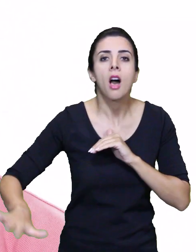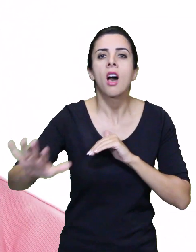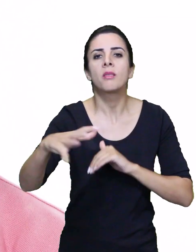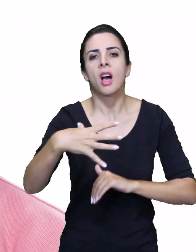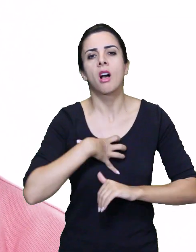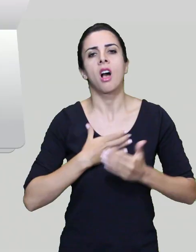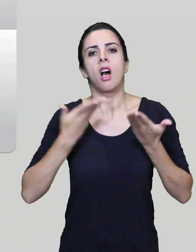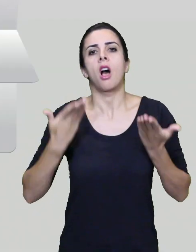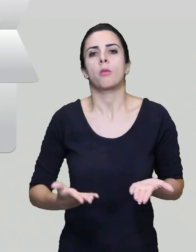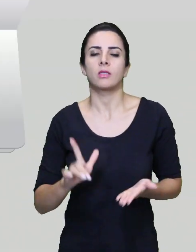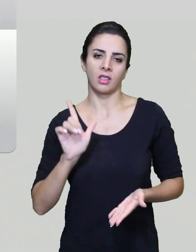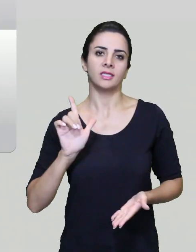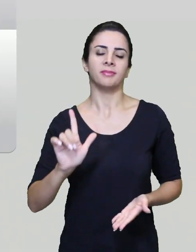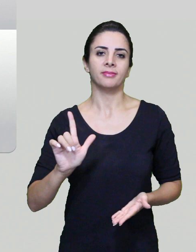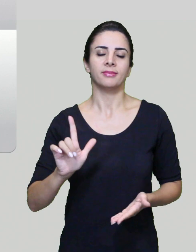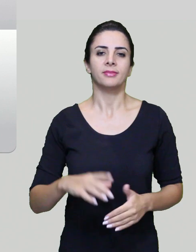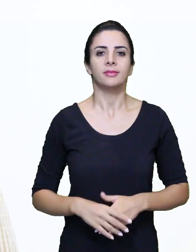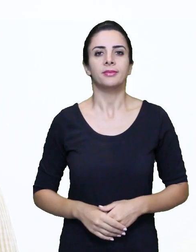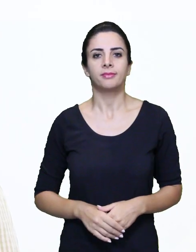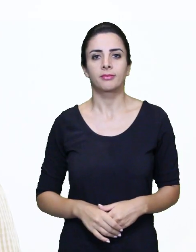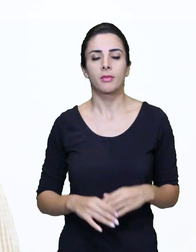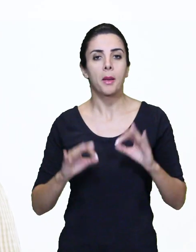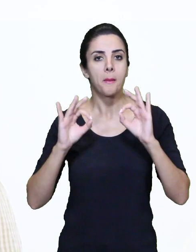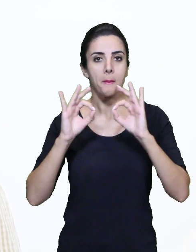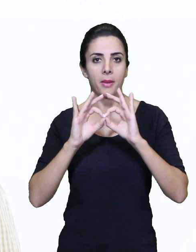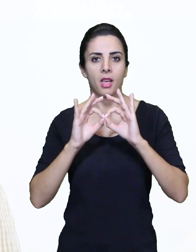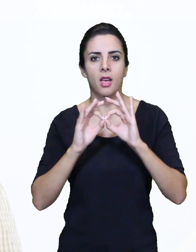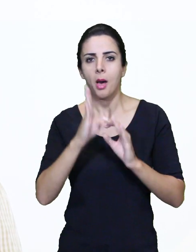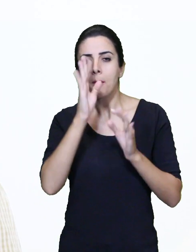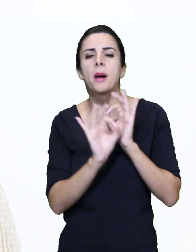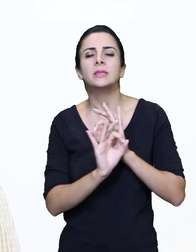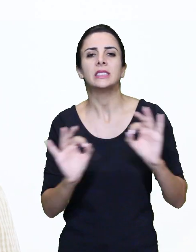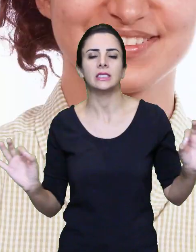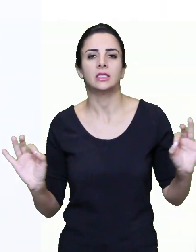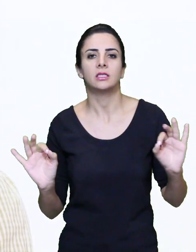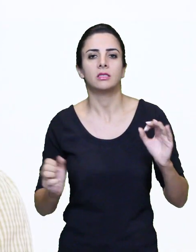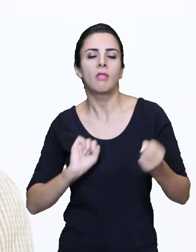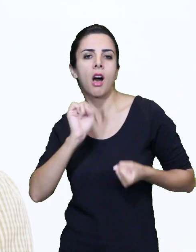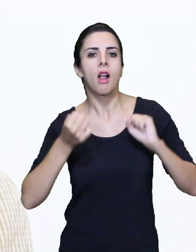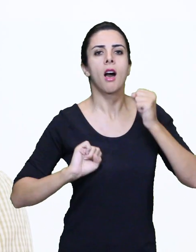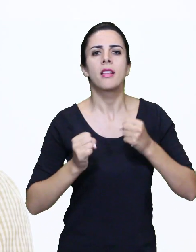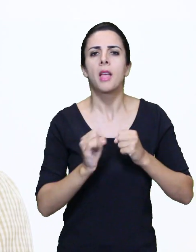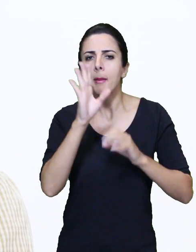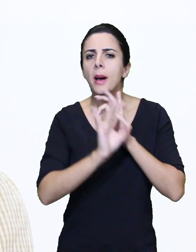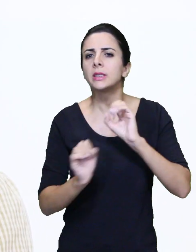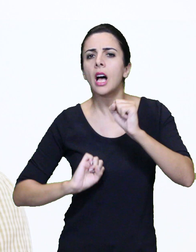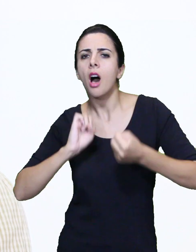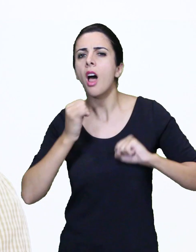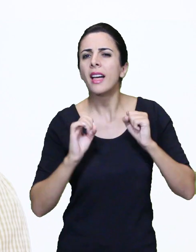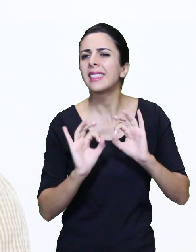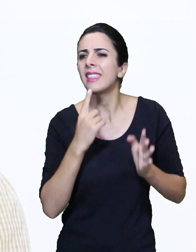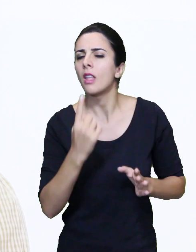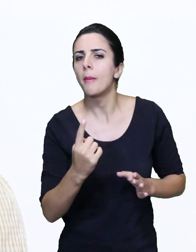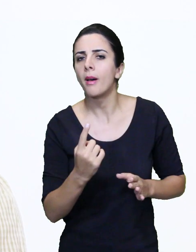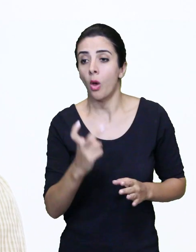benimsenmesi gerekiyor B- Bağımsız hareket Bağımsız hareket bir kör için